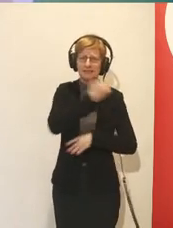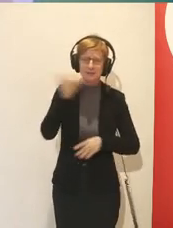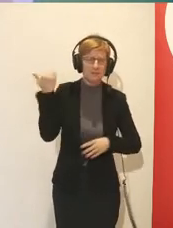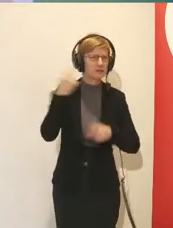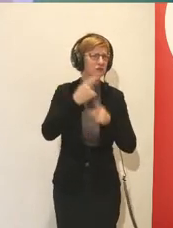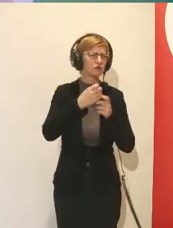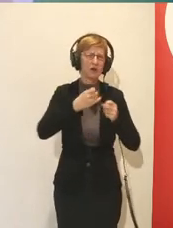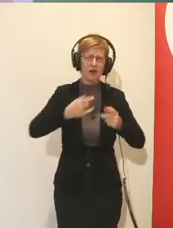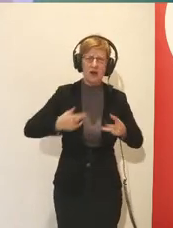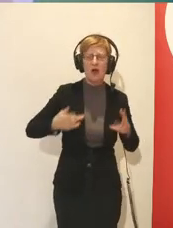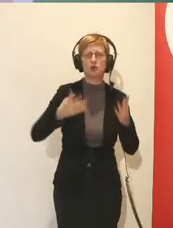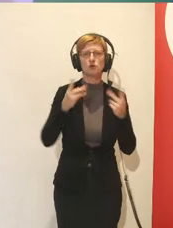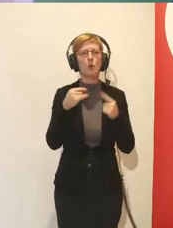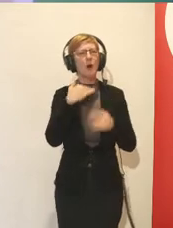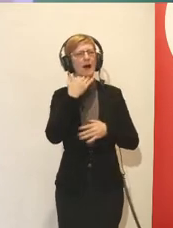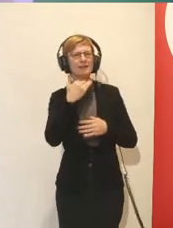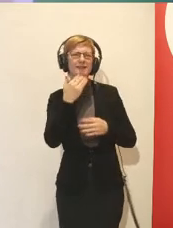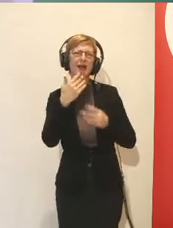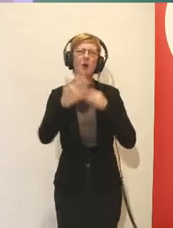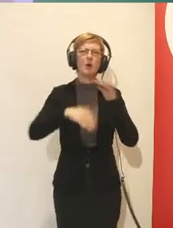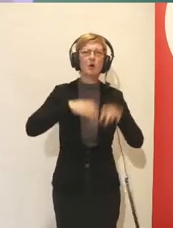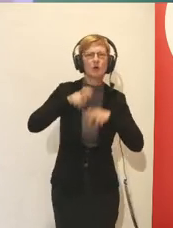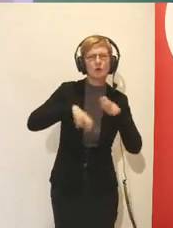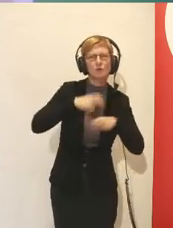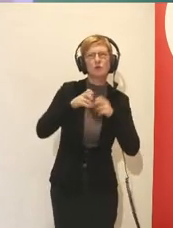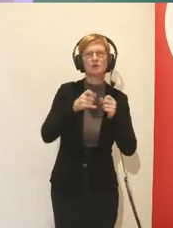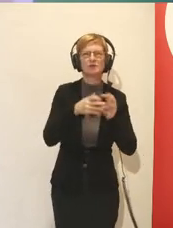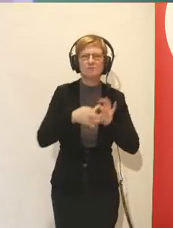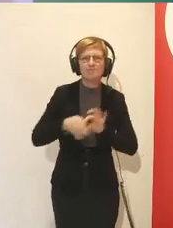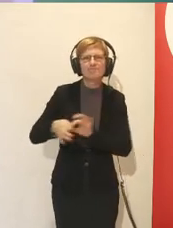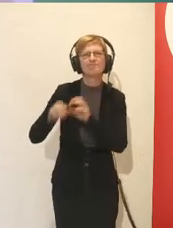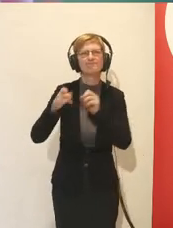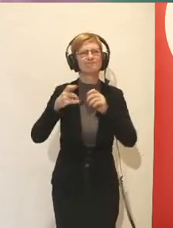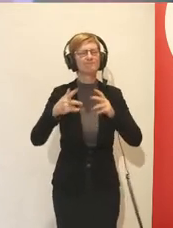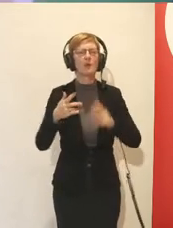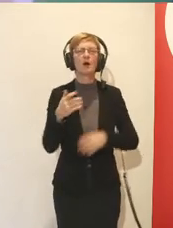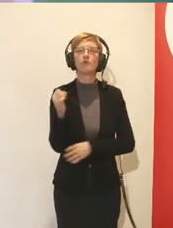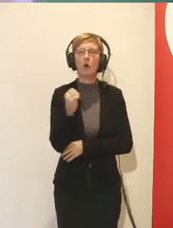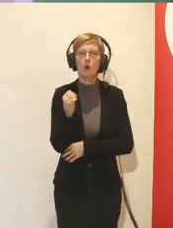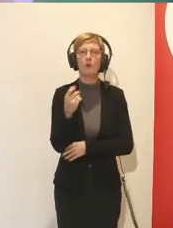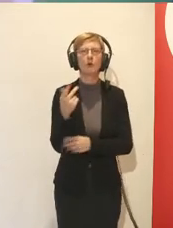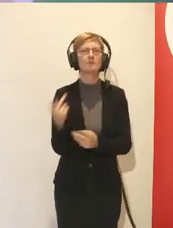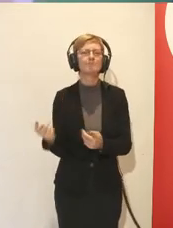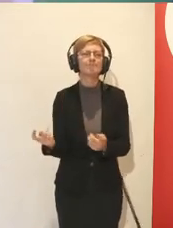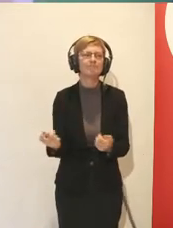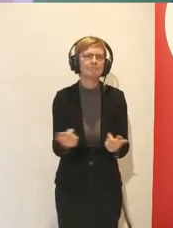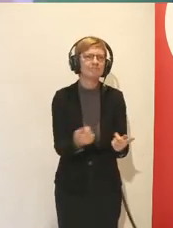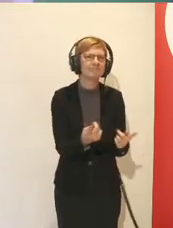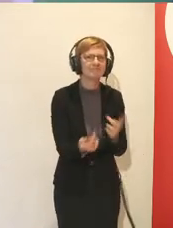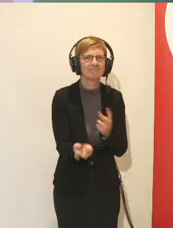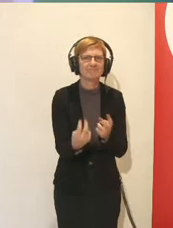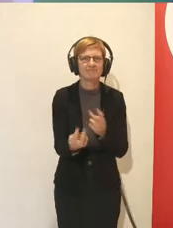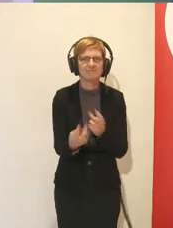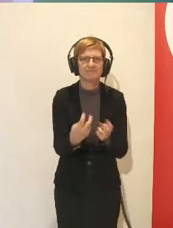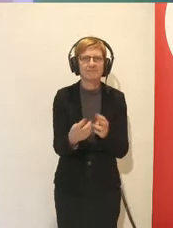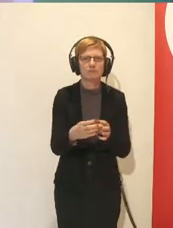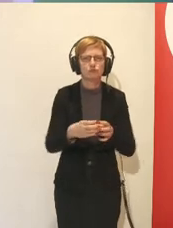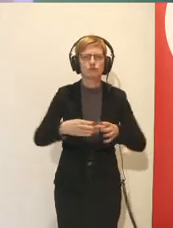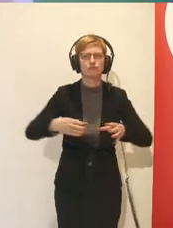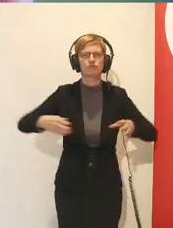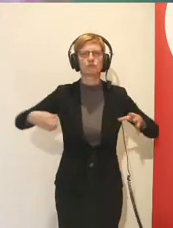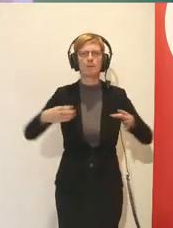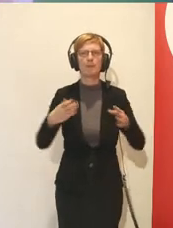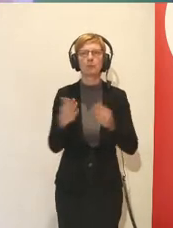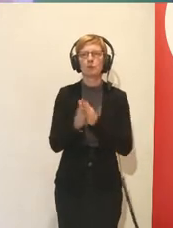negative genutzt haben weil man darüber hat einen viele menschen auf ja vielleicht bekommt oder ja motivieren kann das ist ja oft sehr